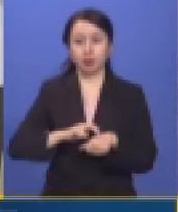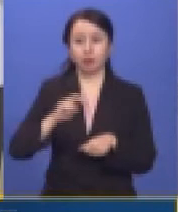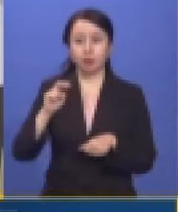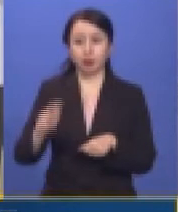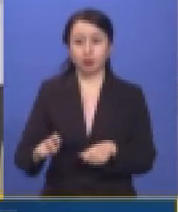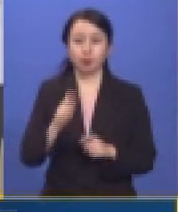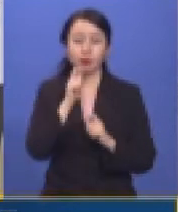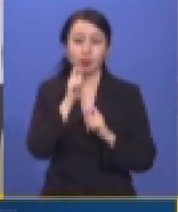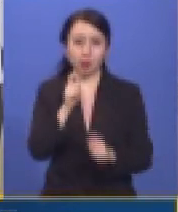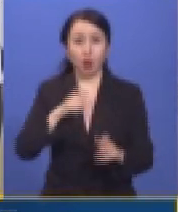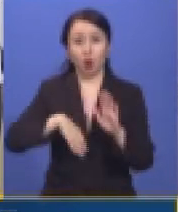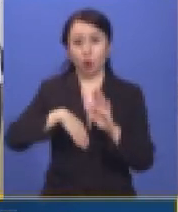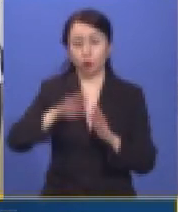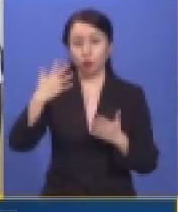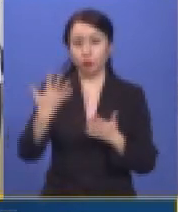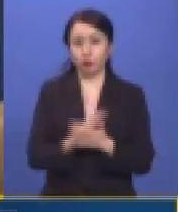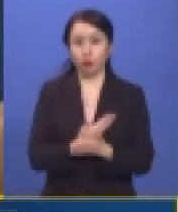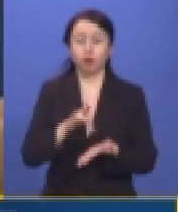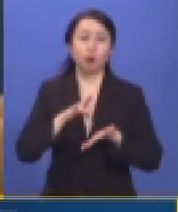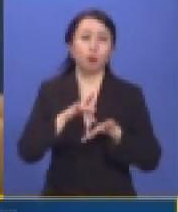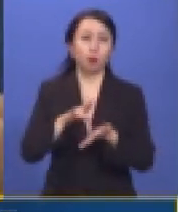ценными подарками, а лучшие получат путевку на